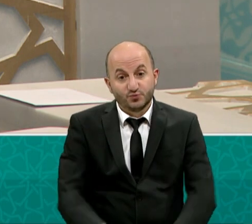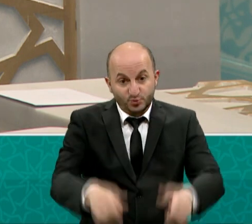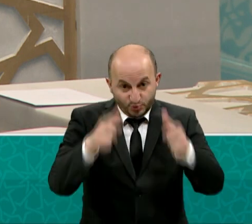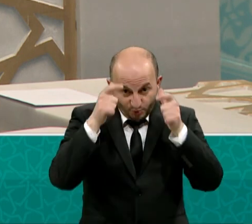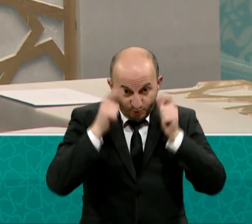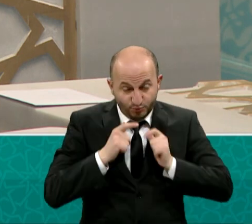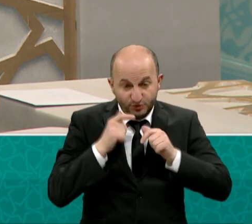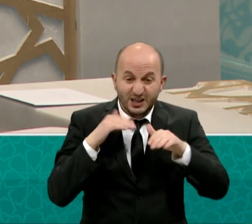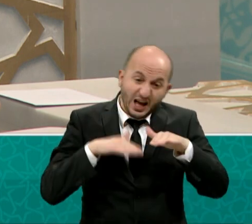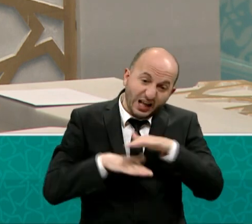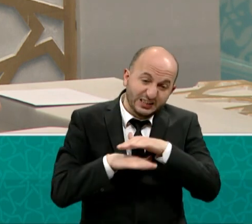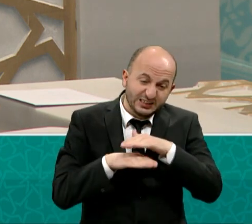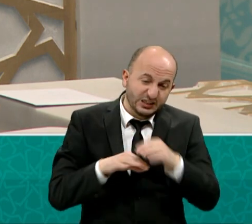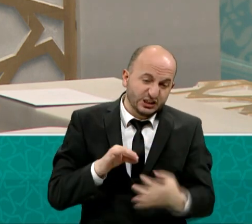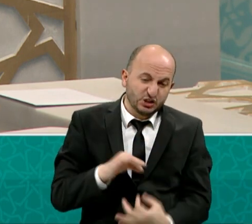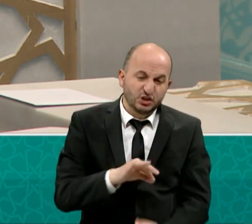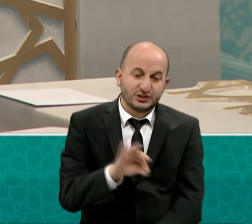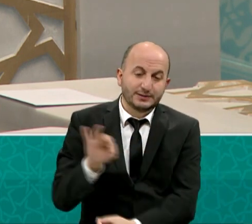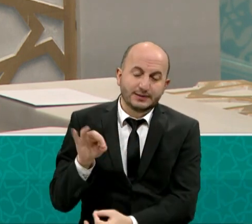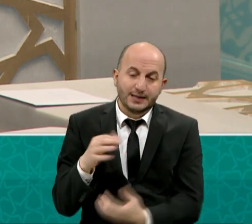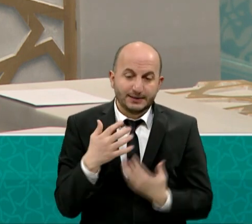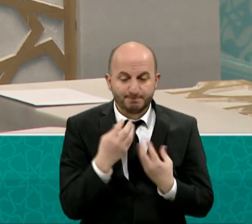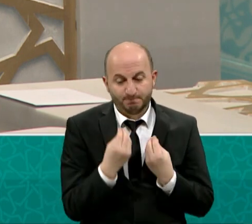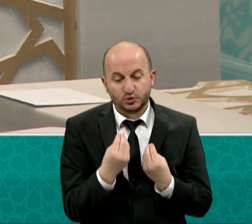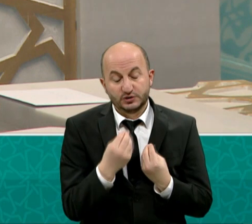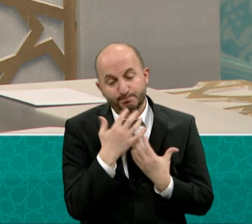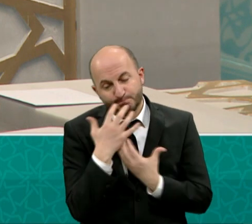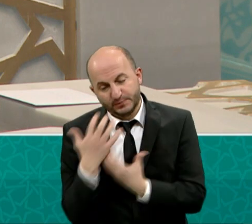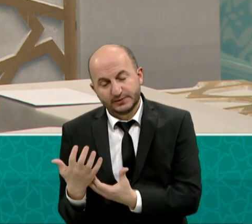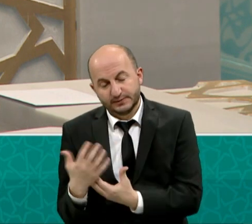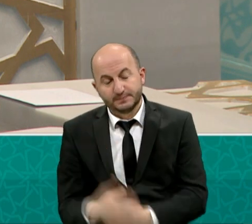Sorumluluğunuz altındakilerine de ihsanla muamele edin.